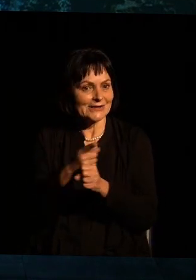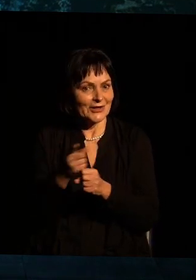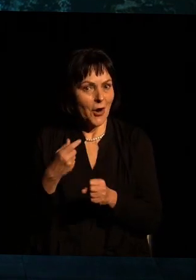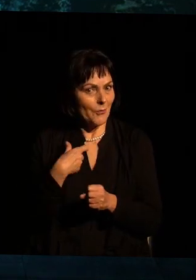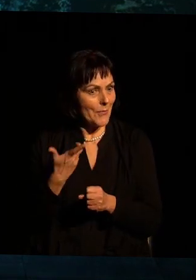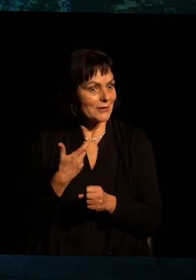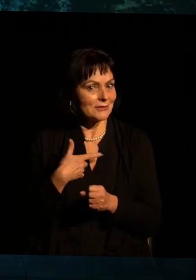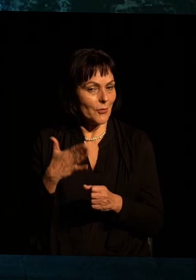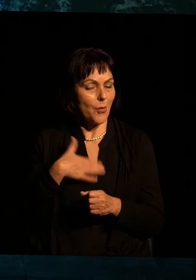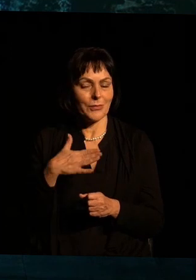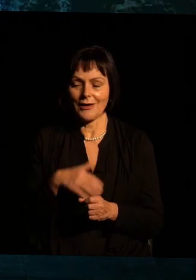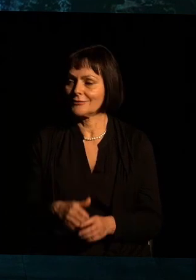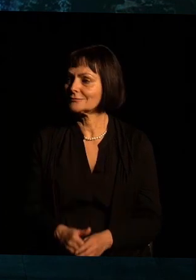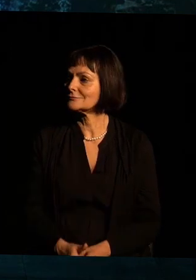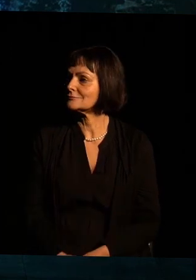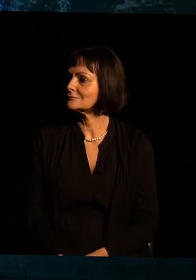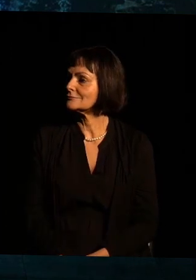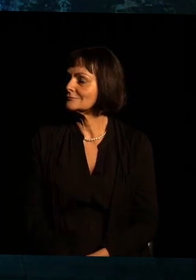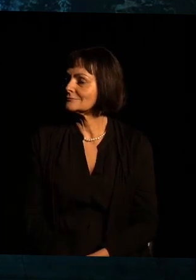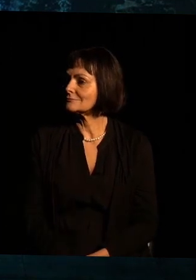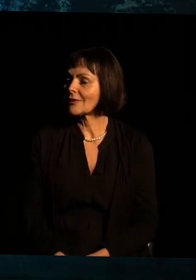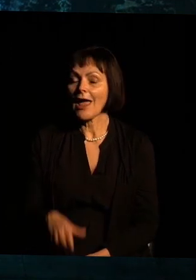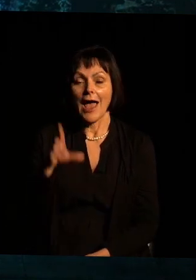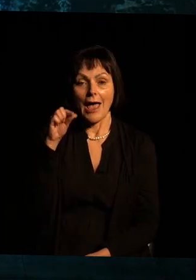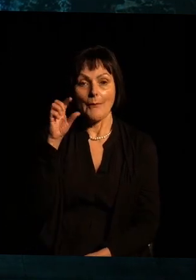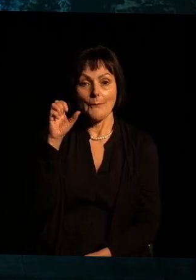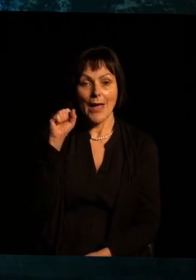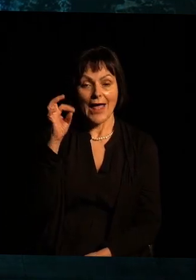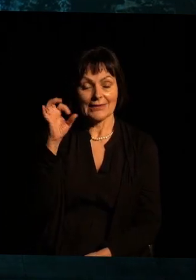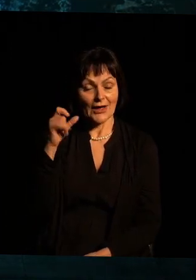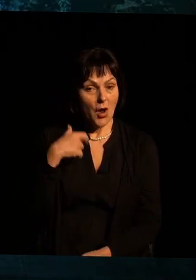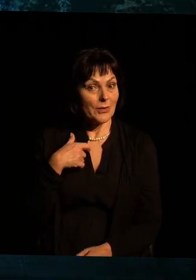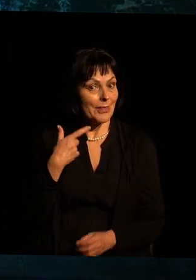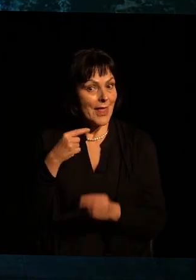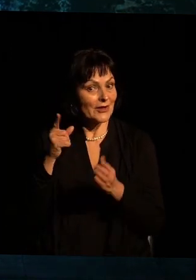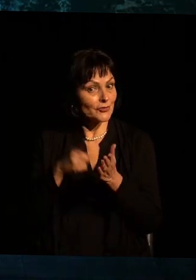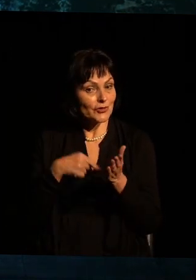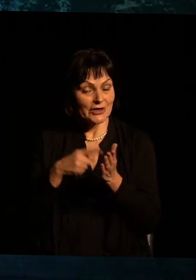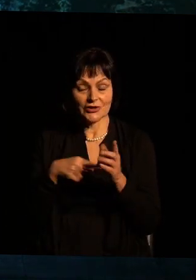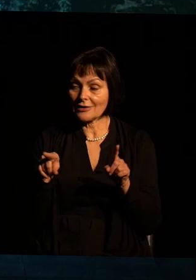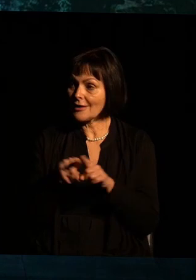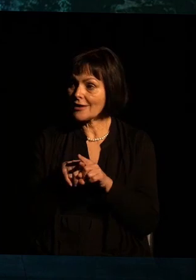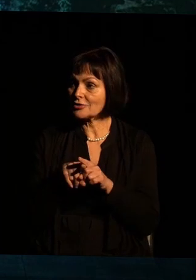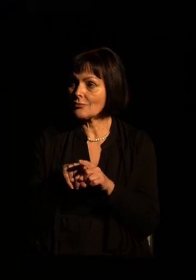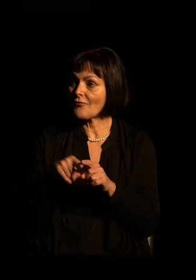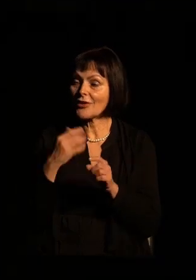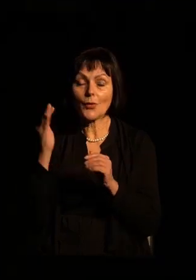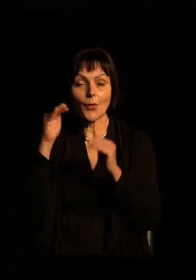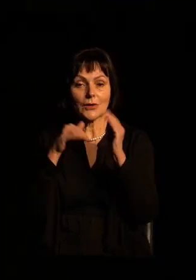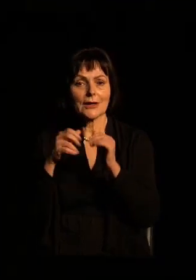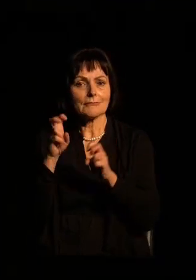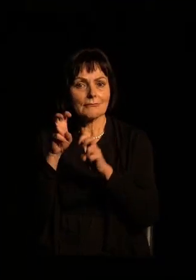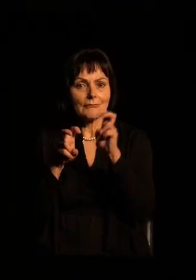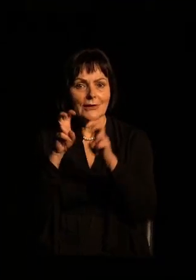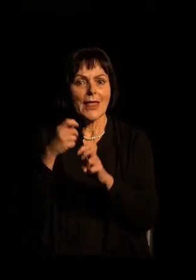wtedy właśnie tam. No i Patagonia też wystawia najczęściej, bardzo często alpinistów na taką